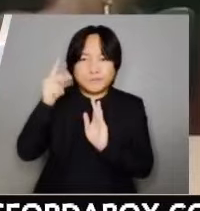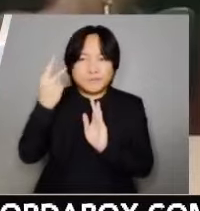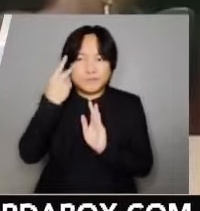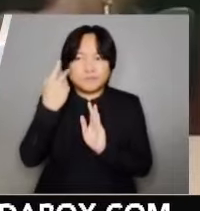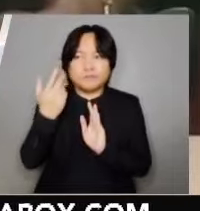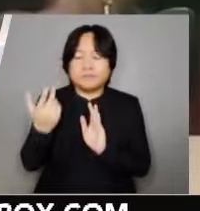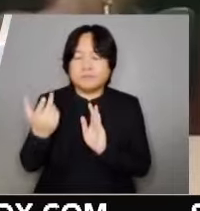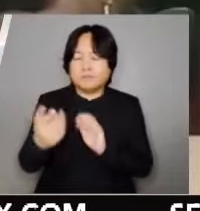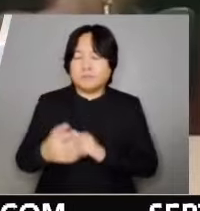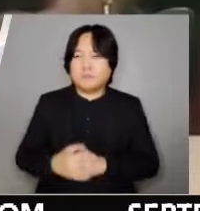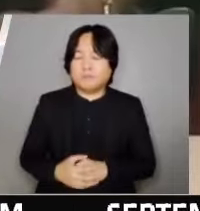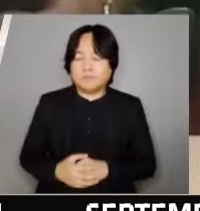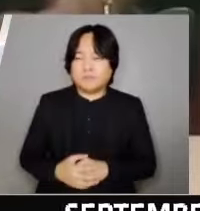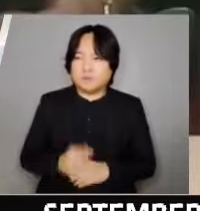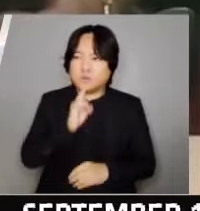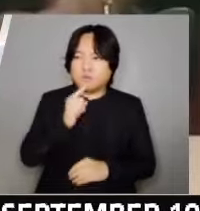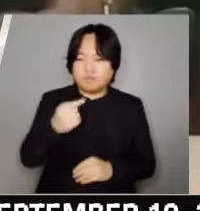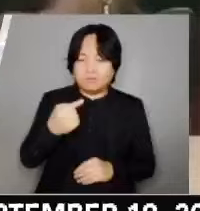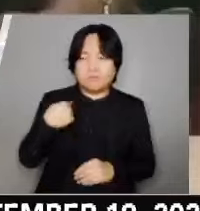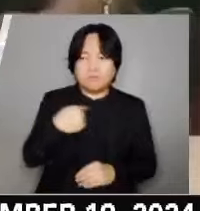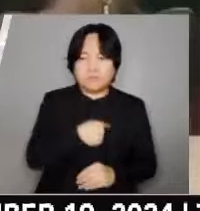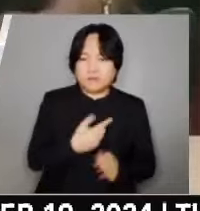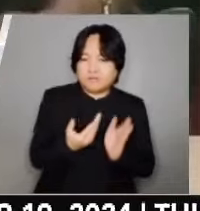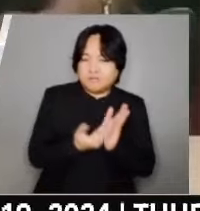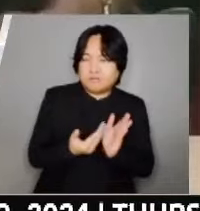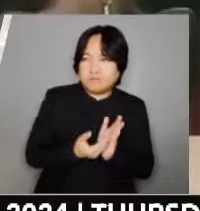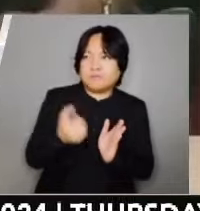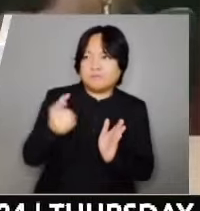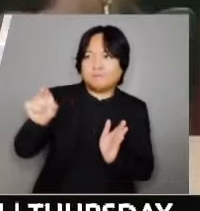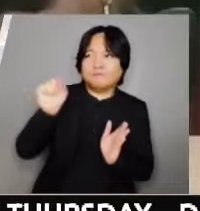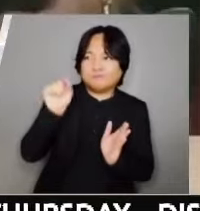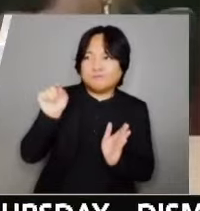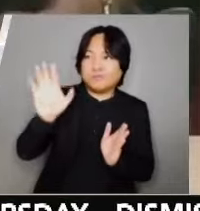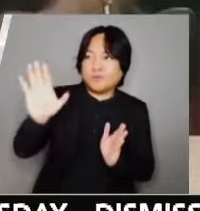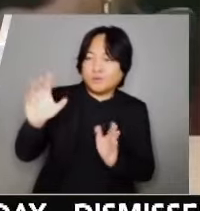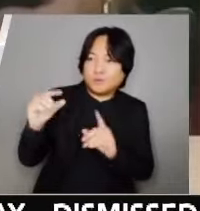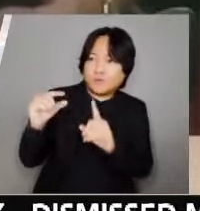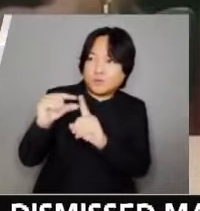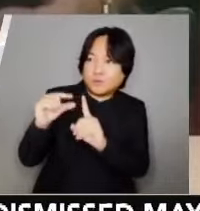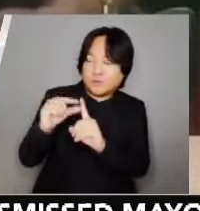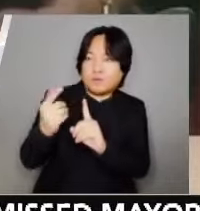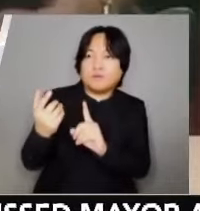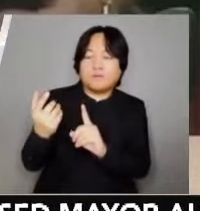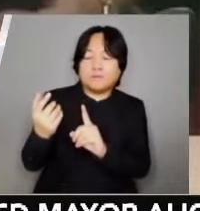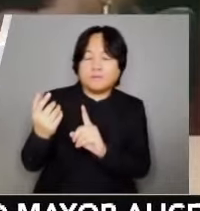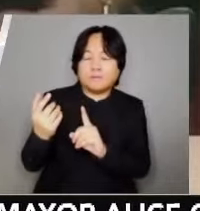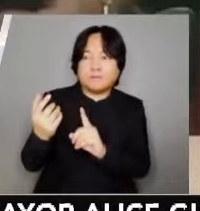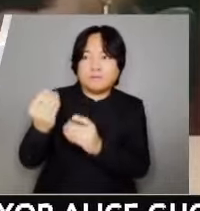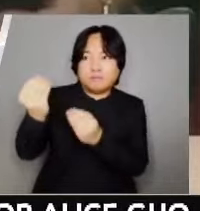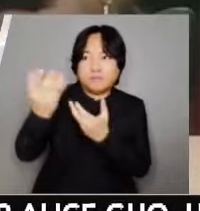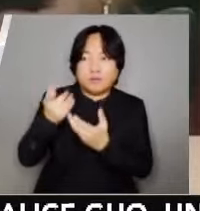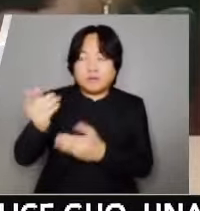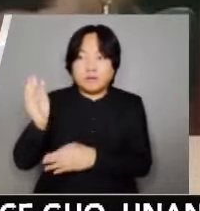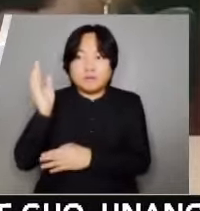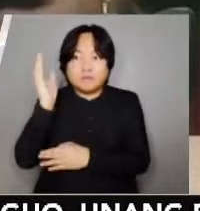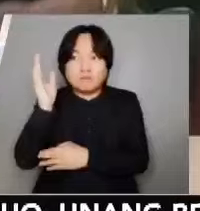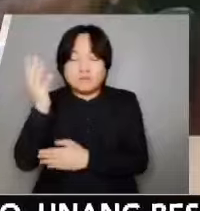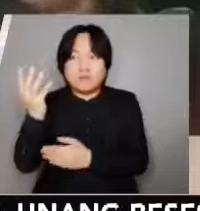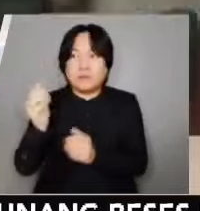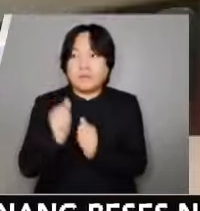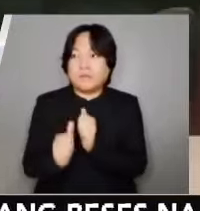much is evident from the very words of the privileged speech that prompted this